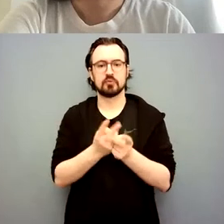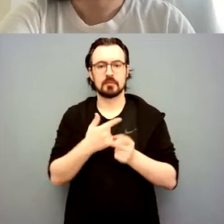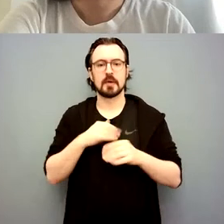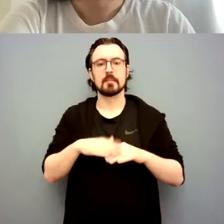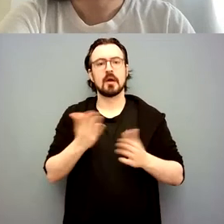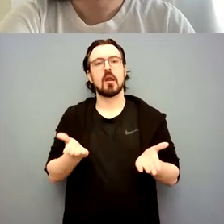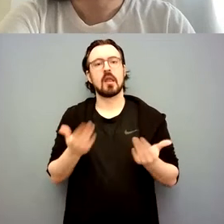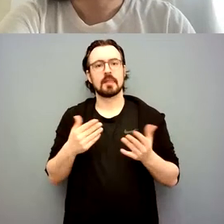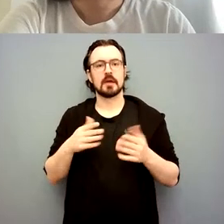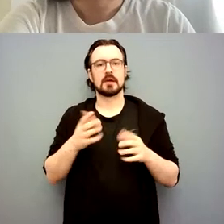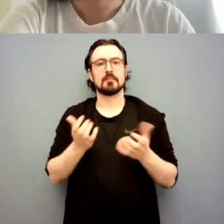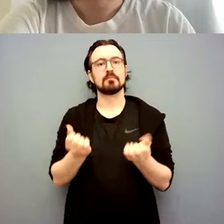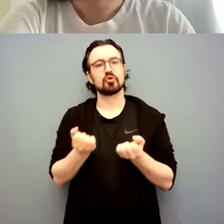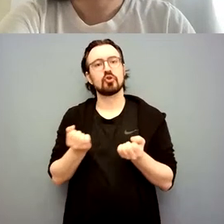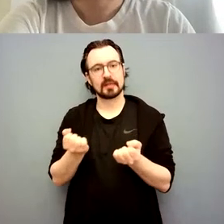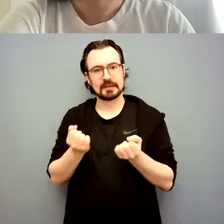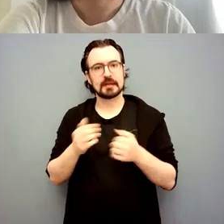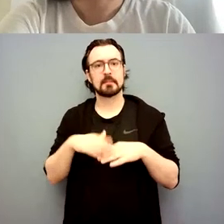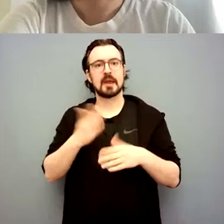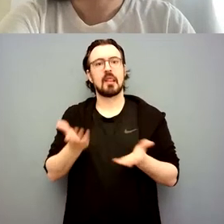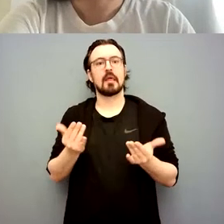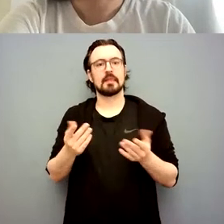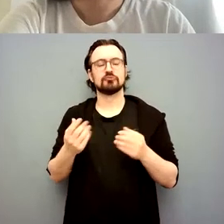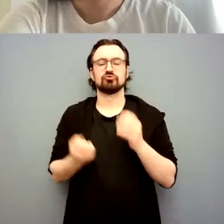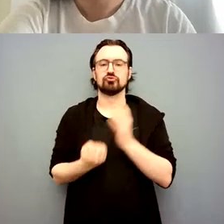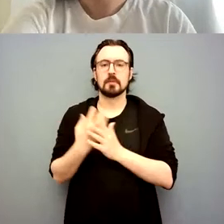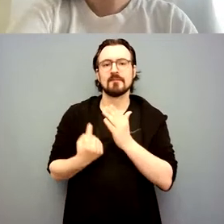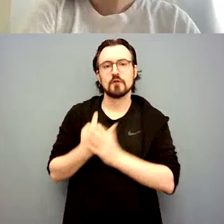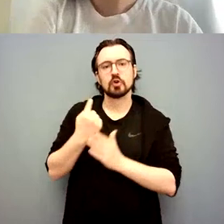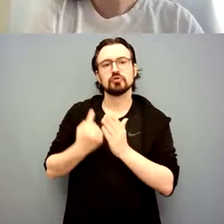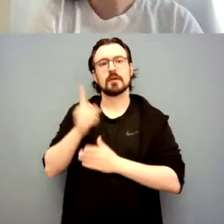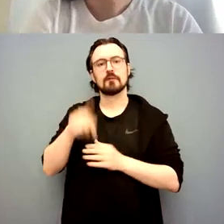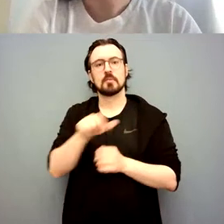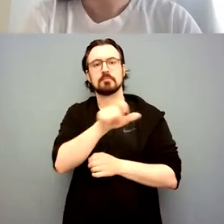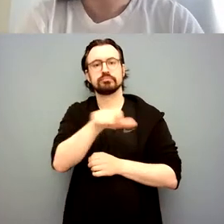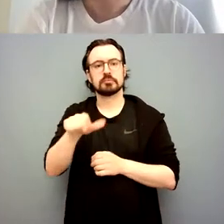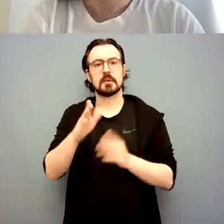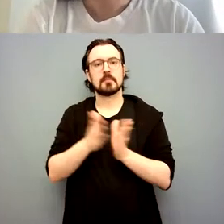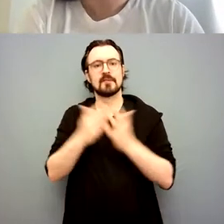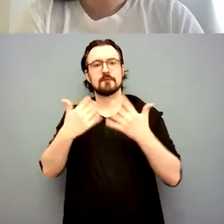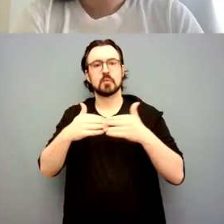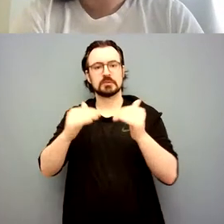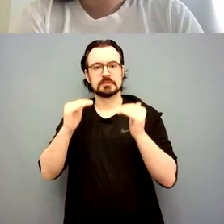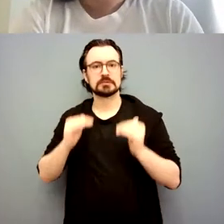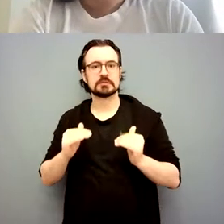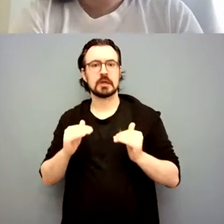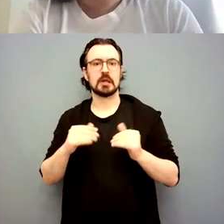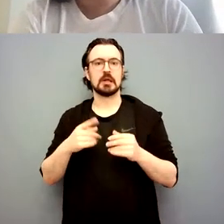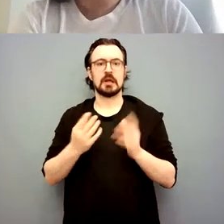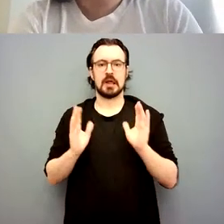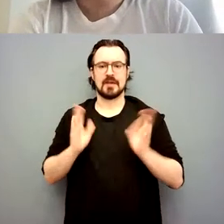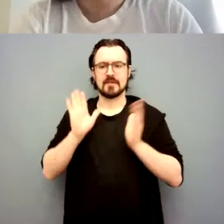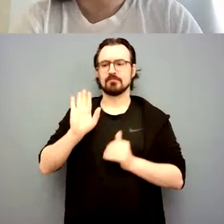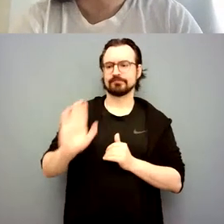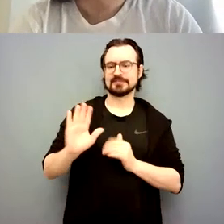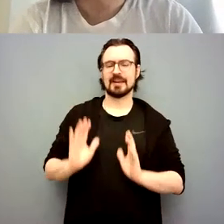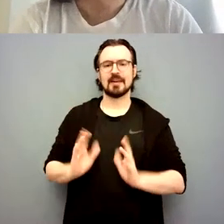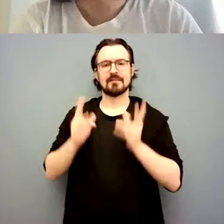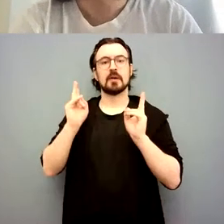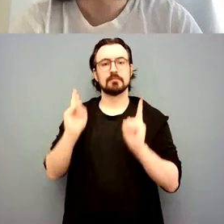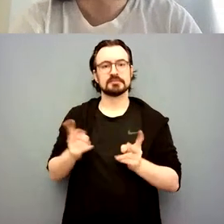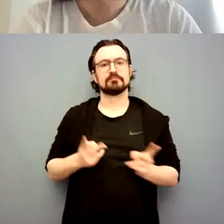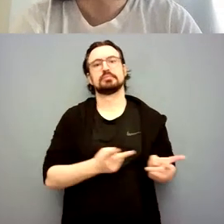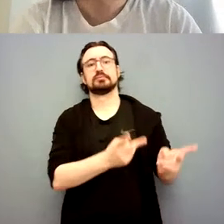man lättar på byråkratin helt enkelt. Att skapa förutsättningar för personer med funktionsnedsättning att leva sitt liv som alla